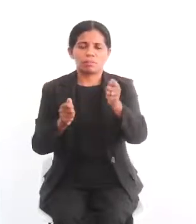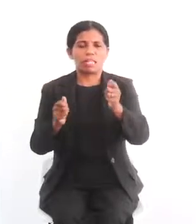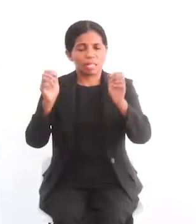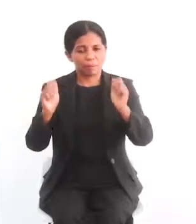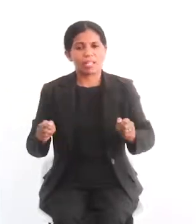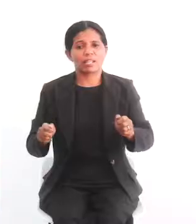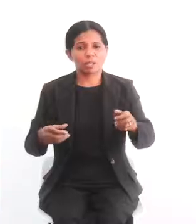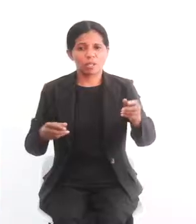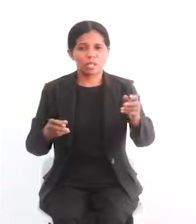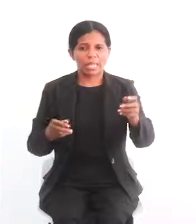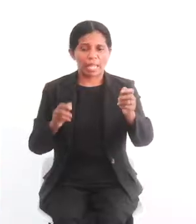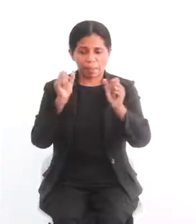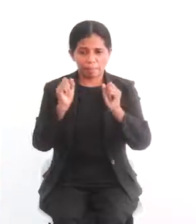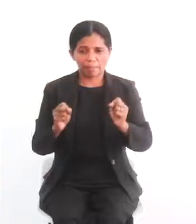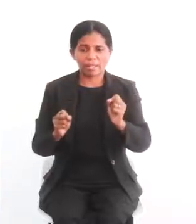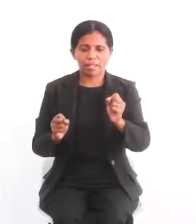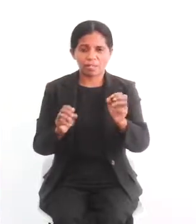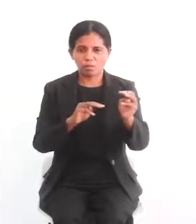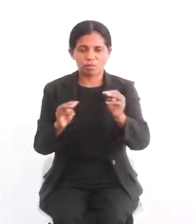los kolai ya.